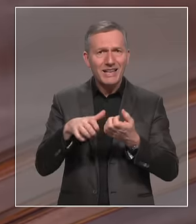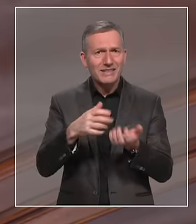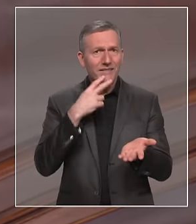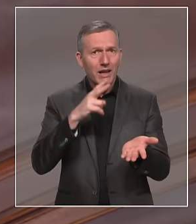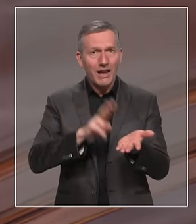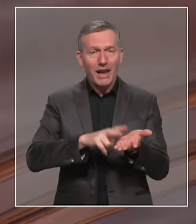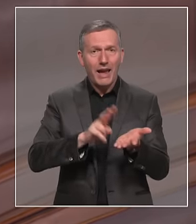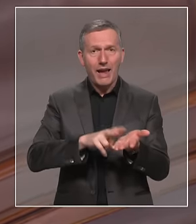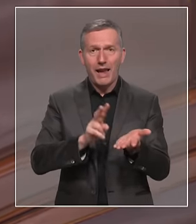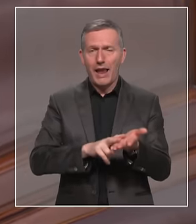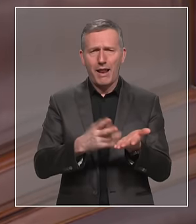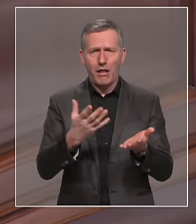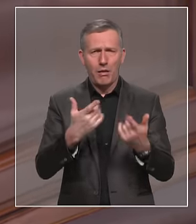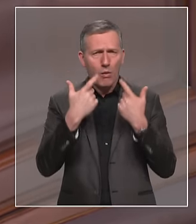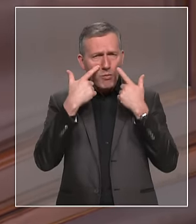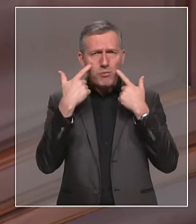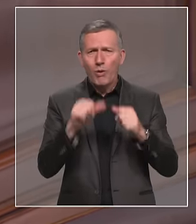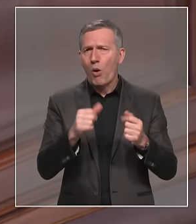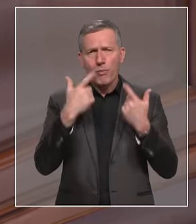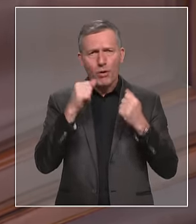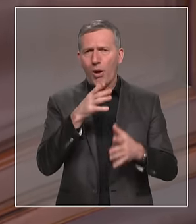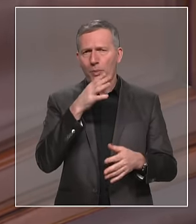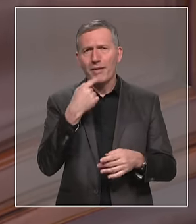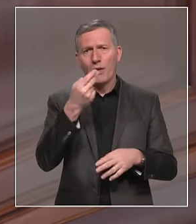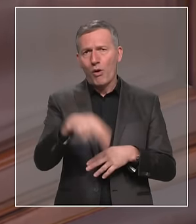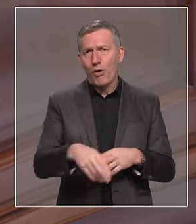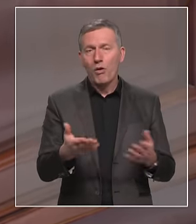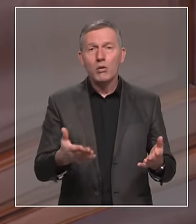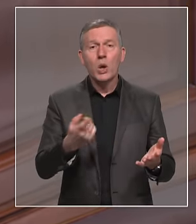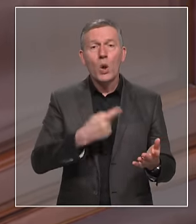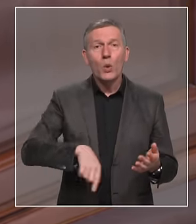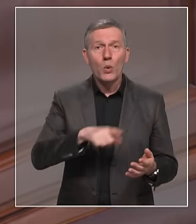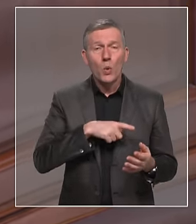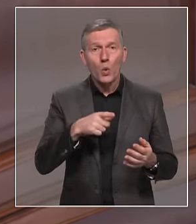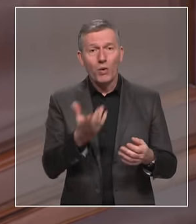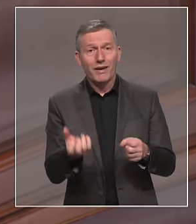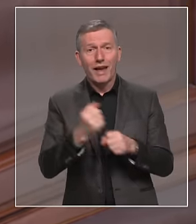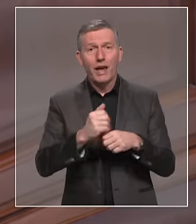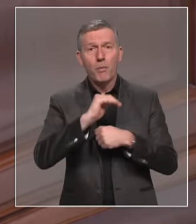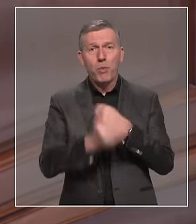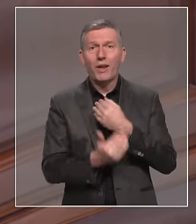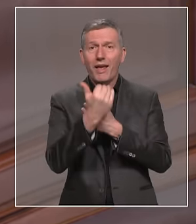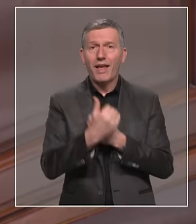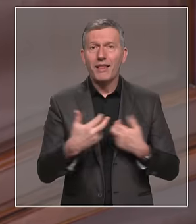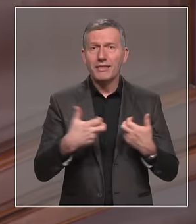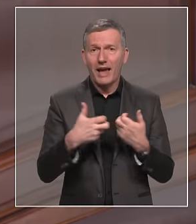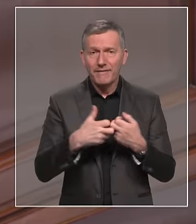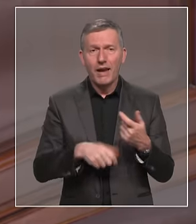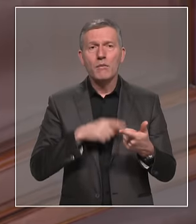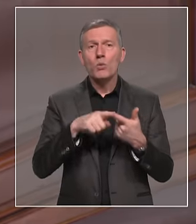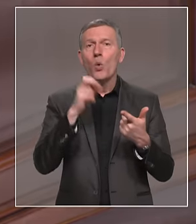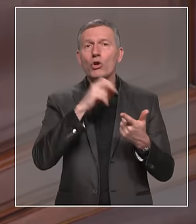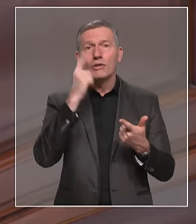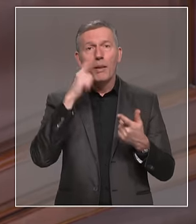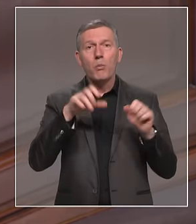et elle est imparable, imparable, monsieur le député Roussel. Nous avons mis en place un bouclier tarifaire, nous avons pris des mesures d'urgence pour le